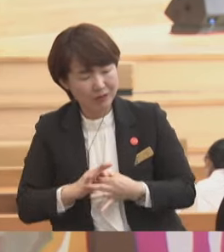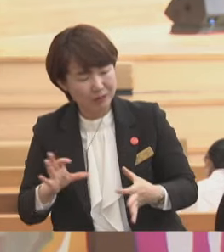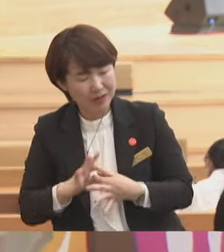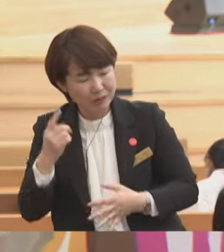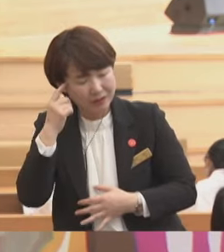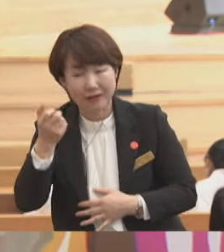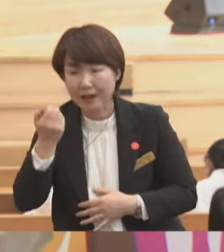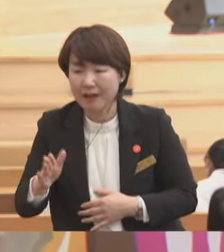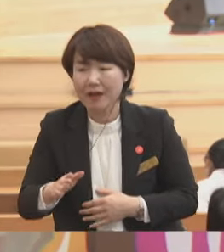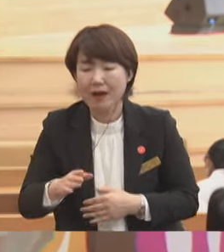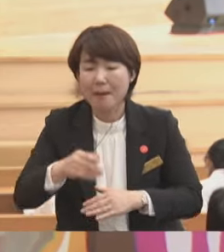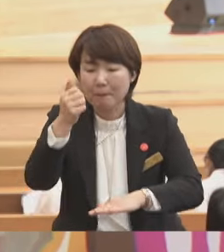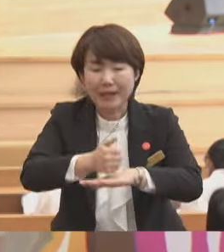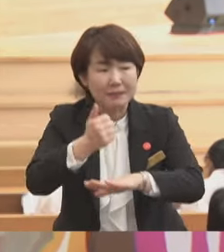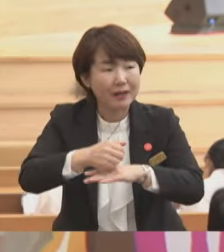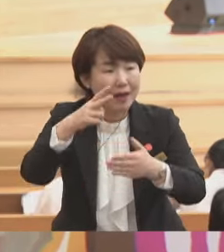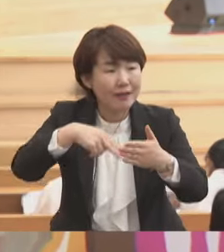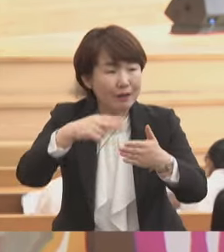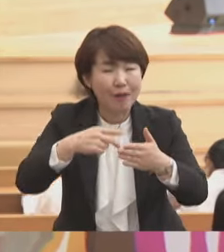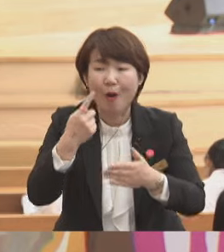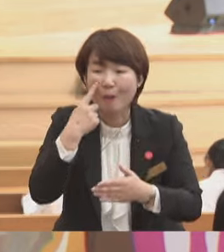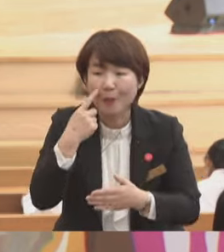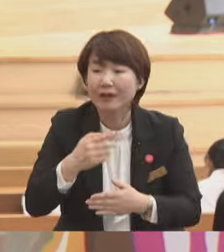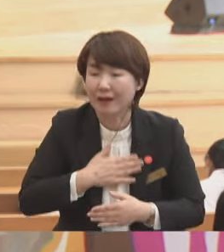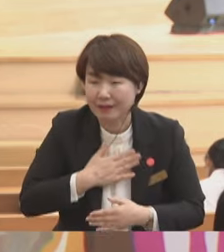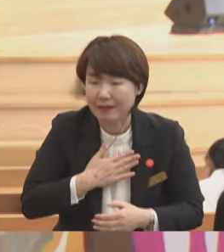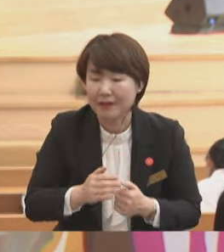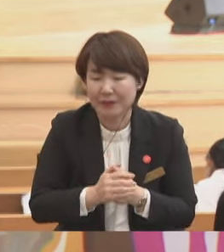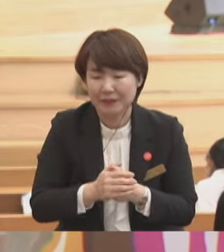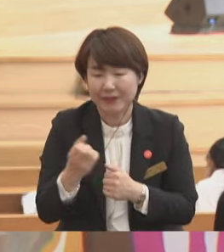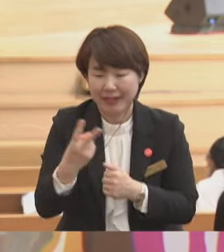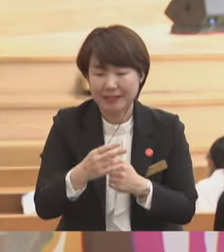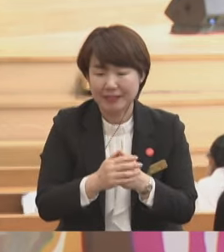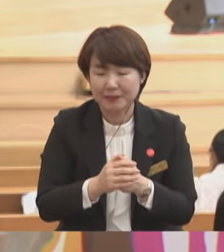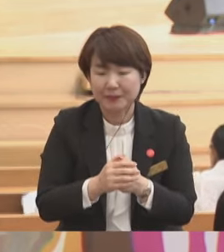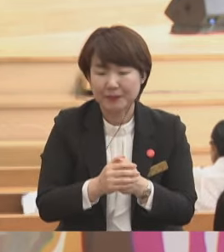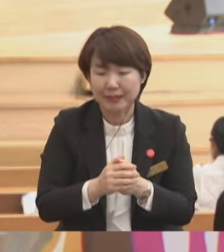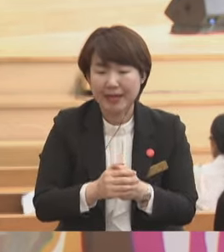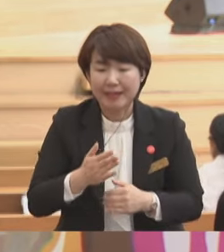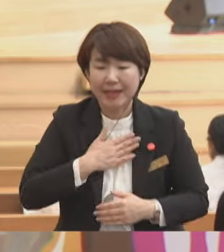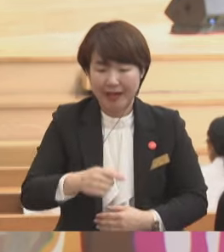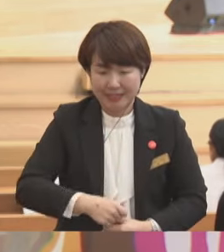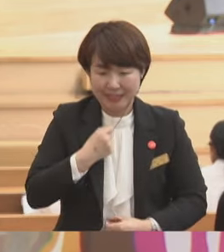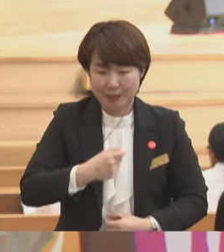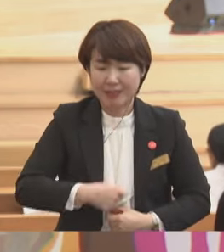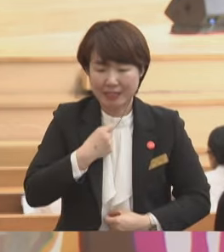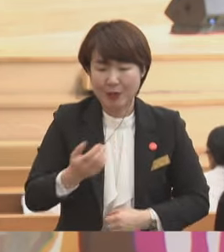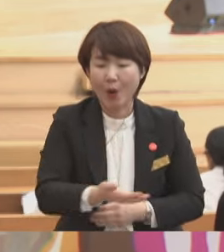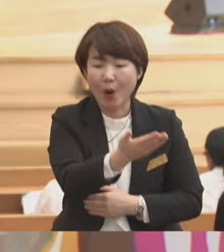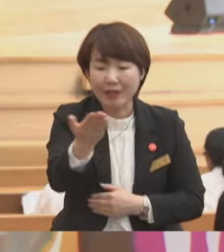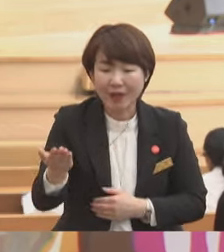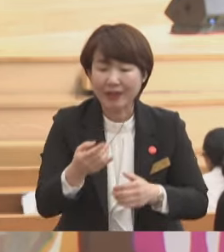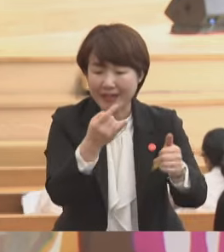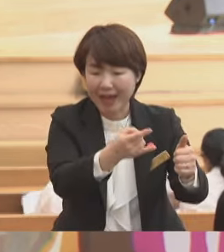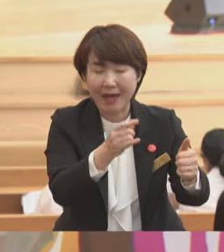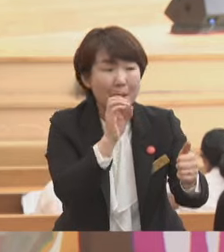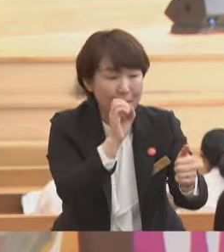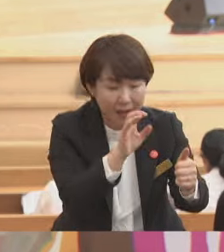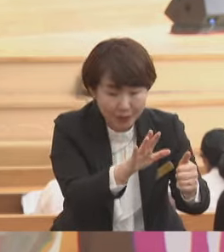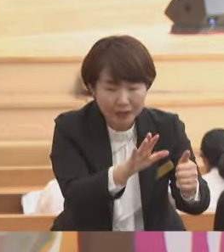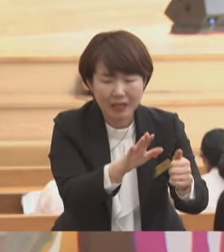자이 정도로 읽으면 이제 암송이 돼야 됩니다 또다시 또다시 시작 내가 진실로 진실로 너희에게